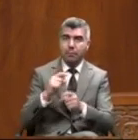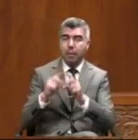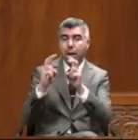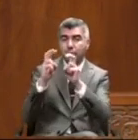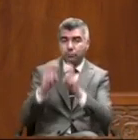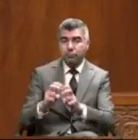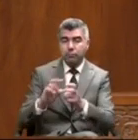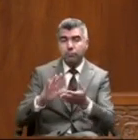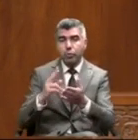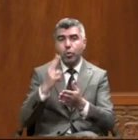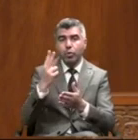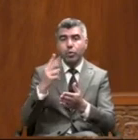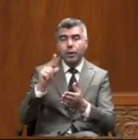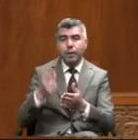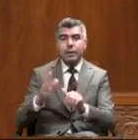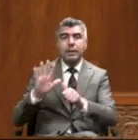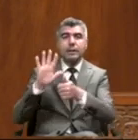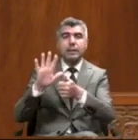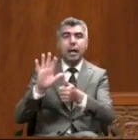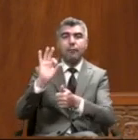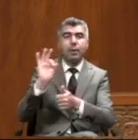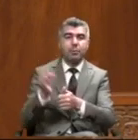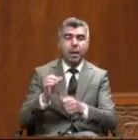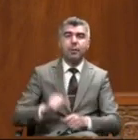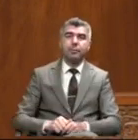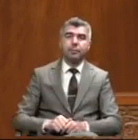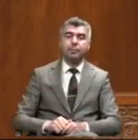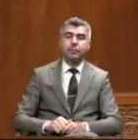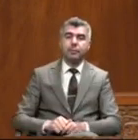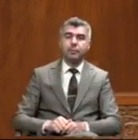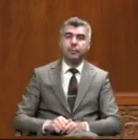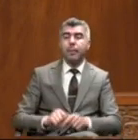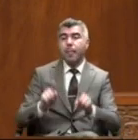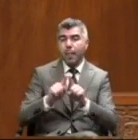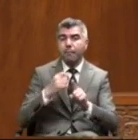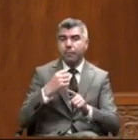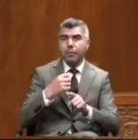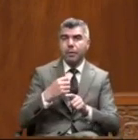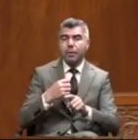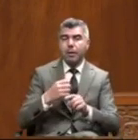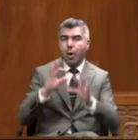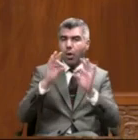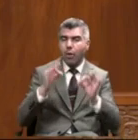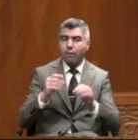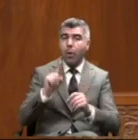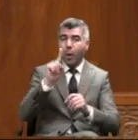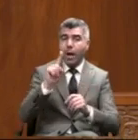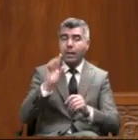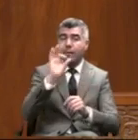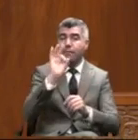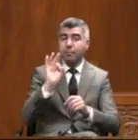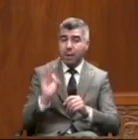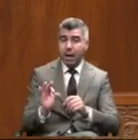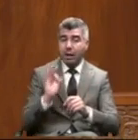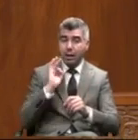باكثر من زوج فاصله سته في المئه وبالمناسبه لما نتحدث على واحد في المئه من